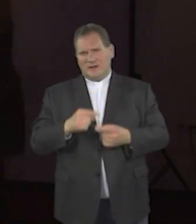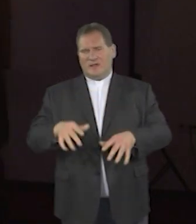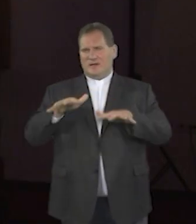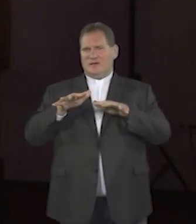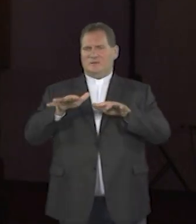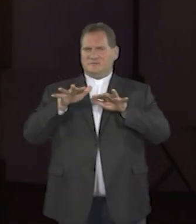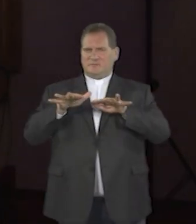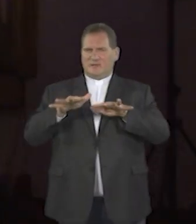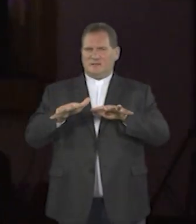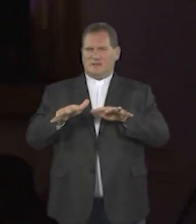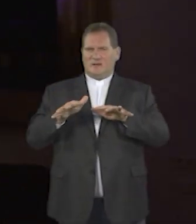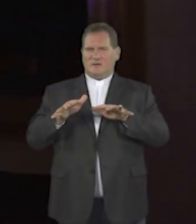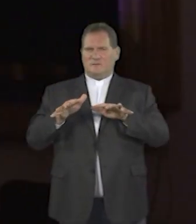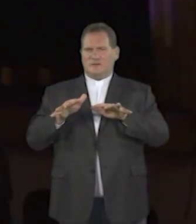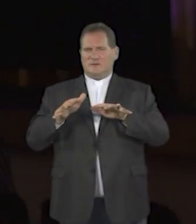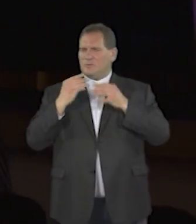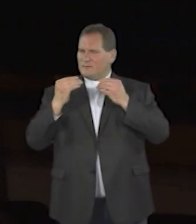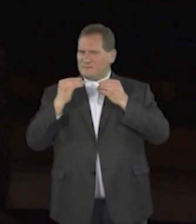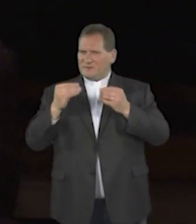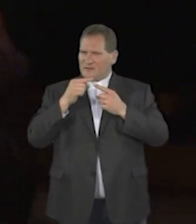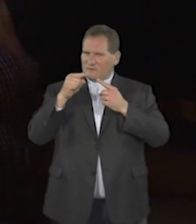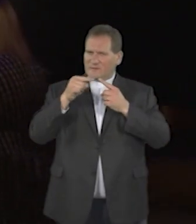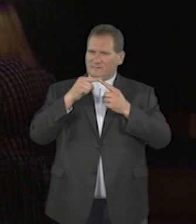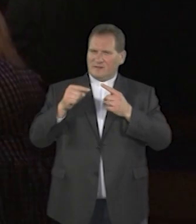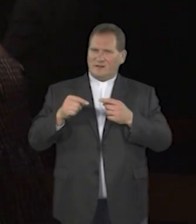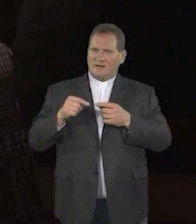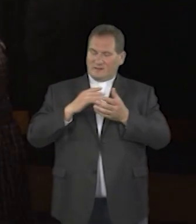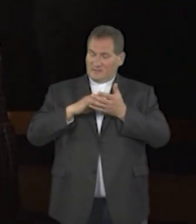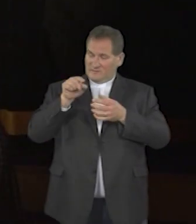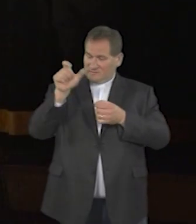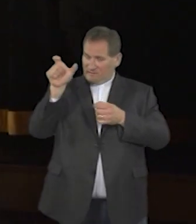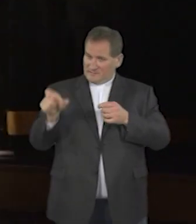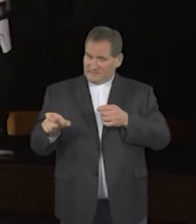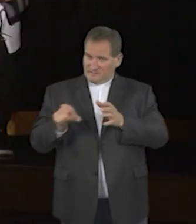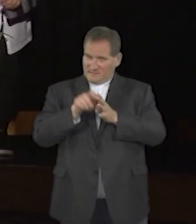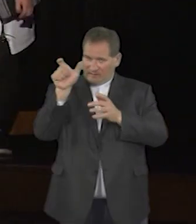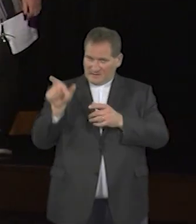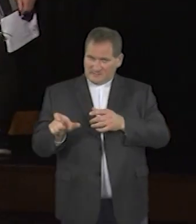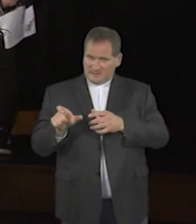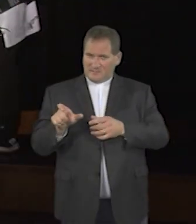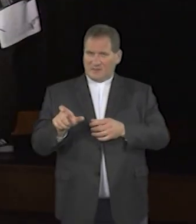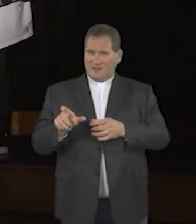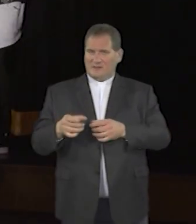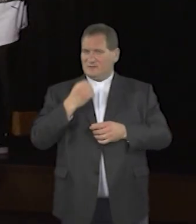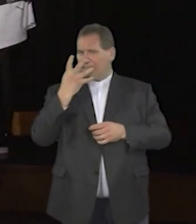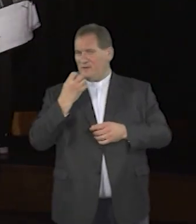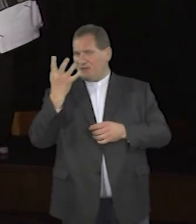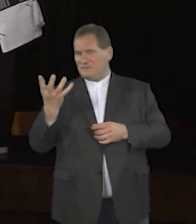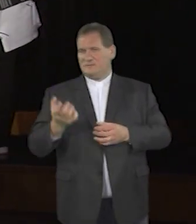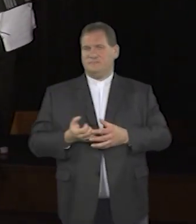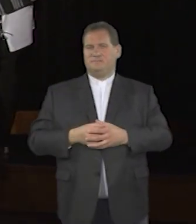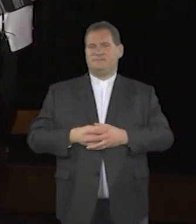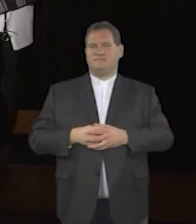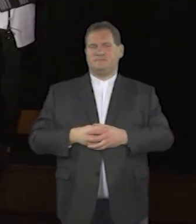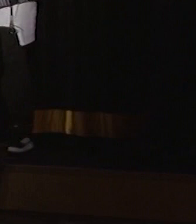jak to mówią niektórzy. Proszę bardzo, dziewczęta, od Hani zacznę. Haniu, to dla Ciebie podziękowanie. Jeszcze dwa.